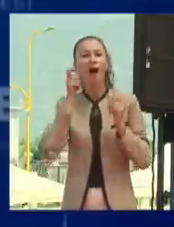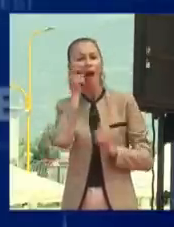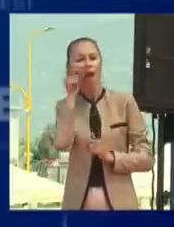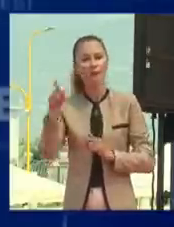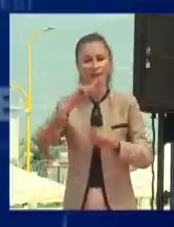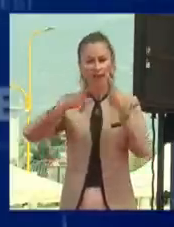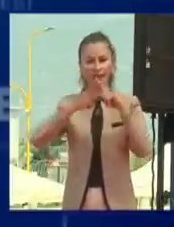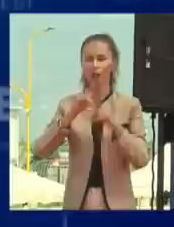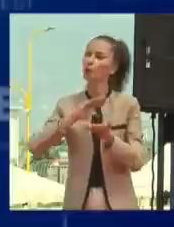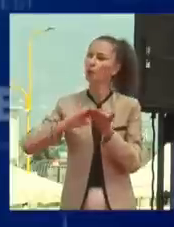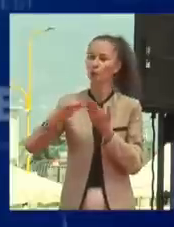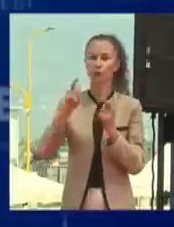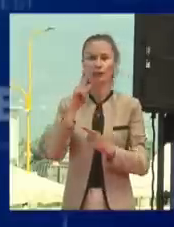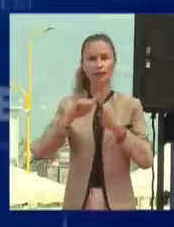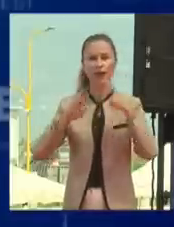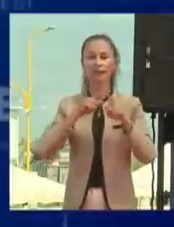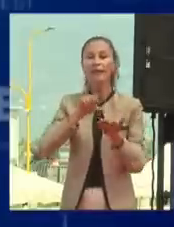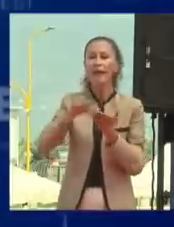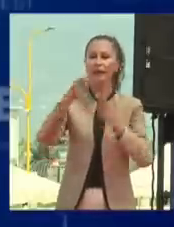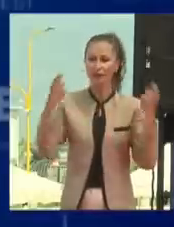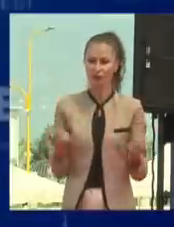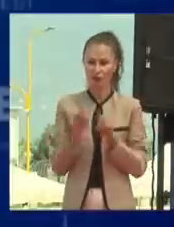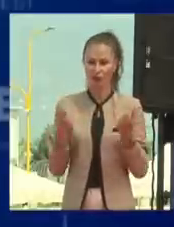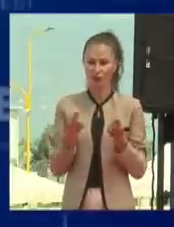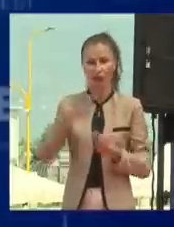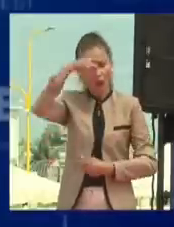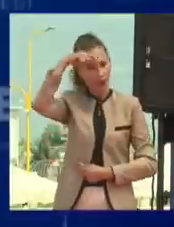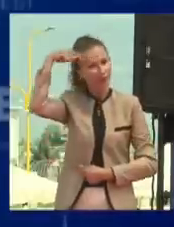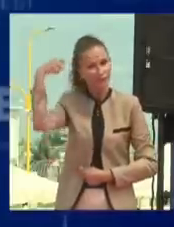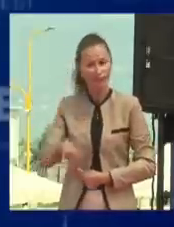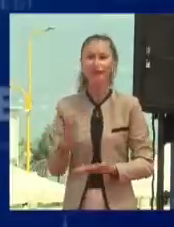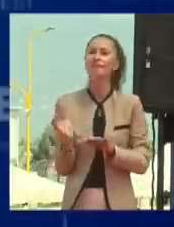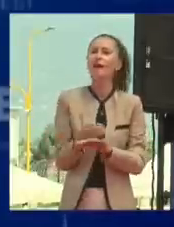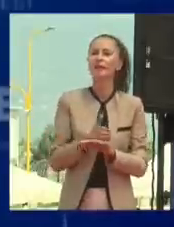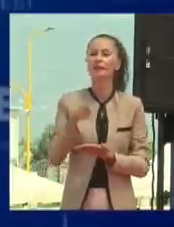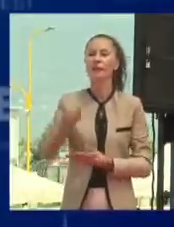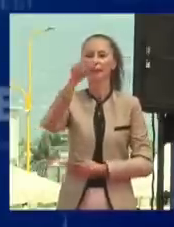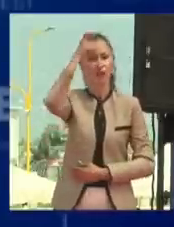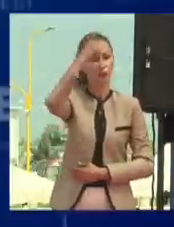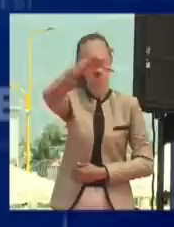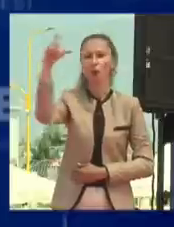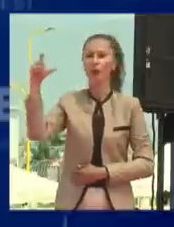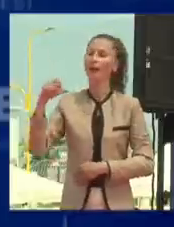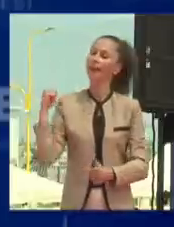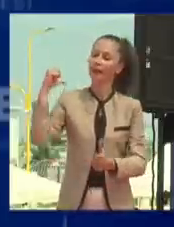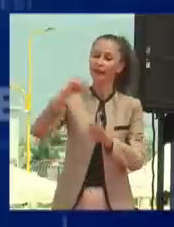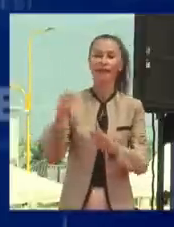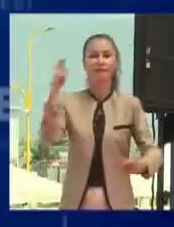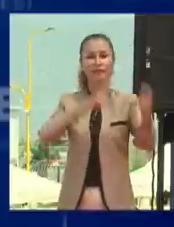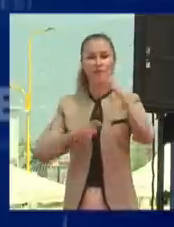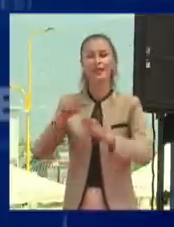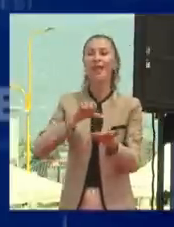siyaset, düzgün siyaset. Herkesin çalıştığı, alın terinin kazandığı bir Türkiye'yi yeniden inşa